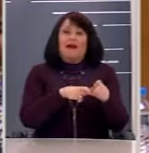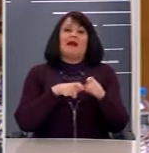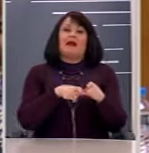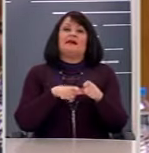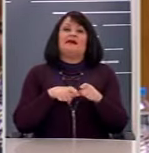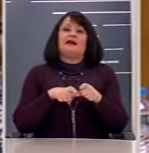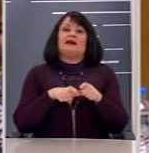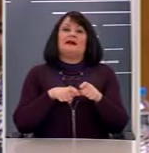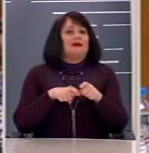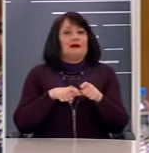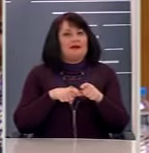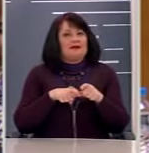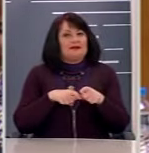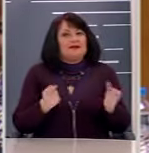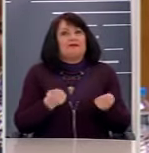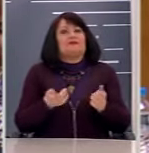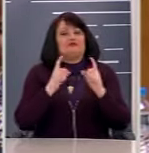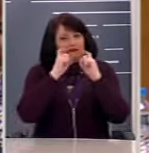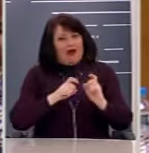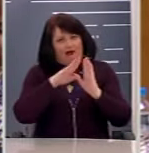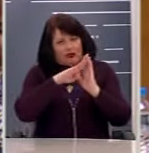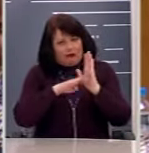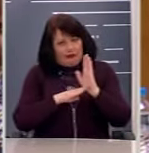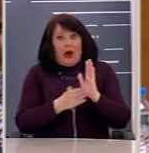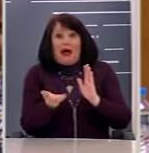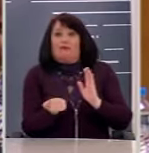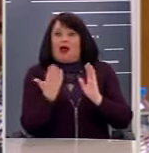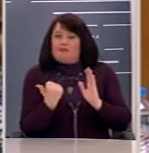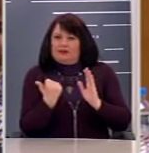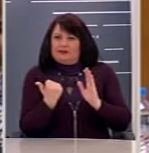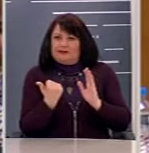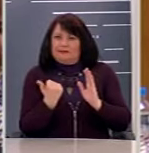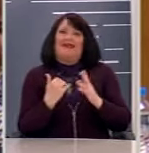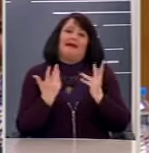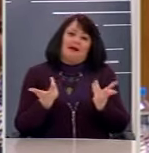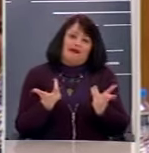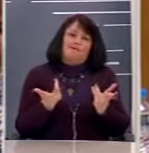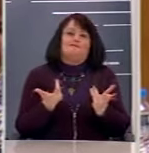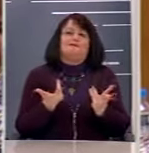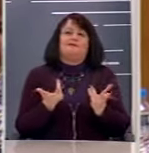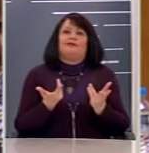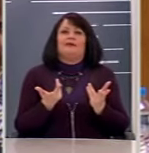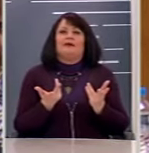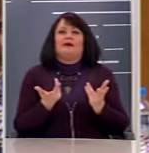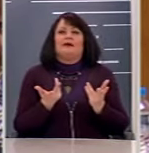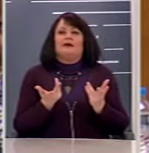δεν θα ανταποκριθούν στις υποχρεώσεις τους, που θα ανακηρυχθούν δηλαδή